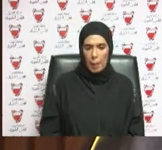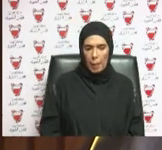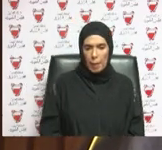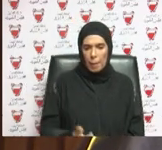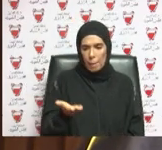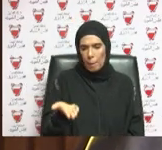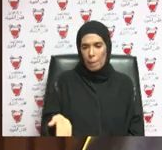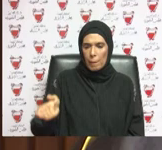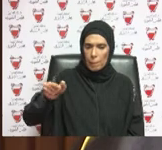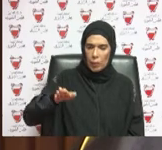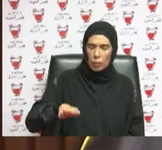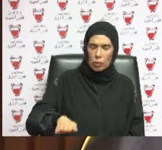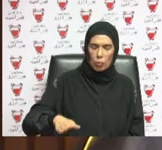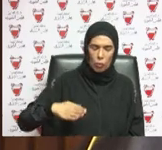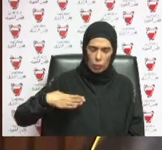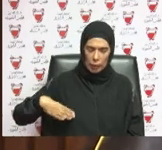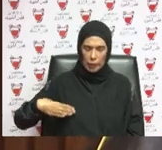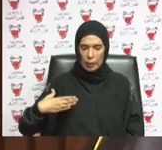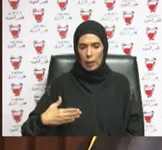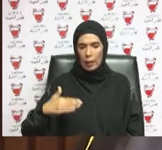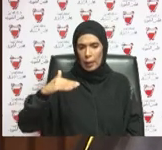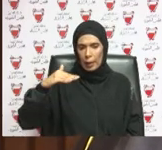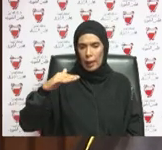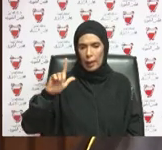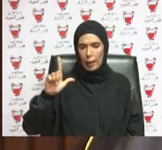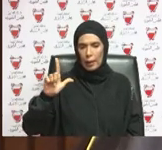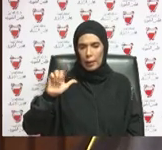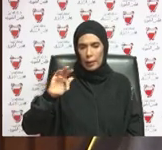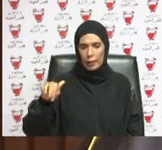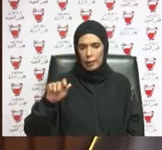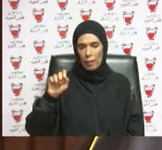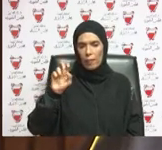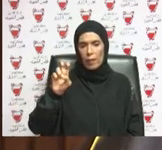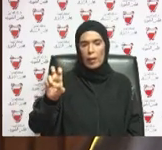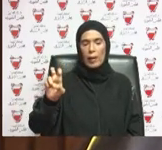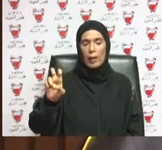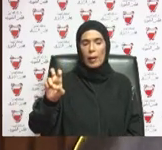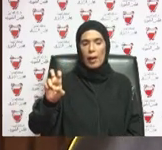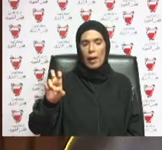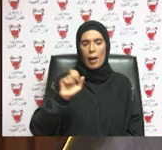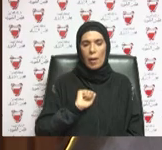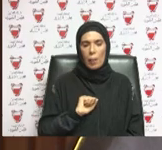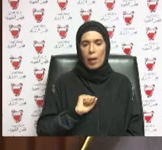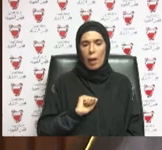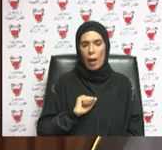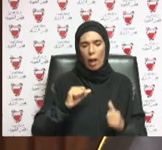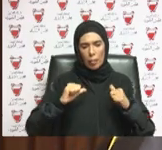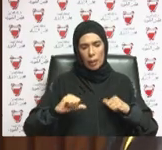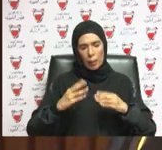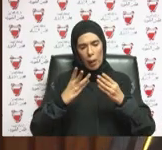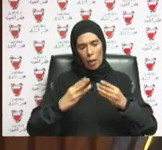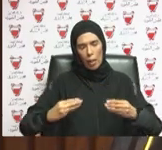الراحل الكبير صاحب السمو الملكي الأمير خليفة بن سلمان الخليفة طيب الله